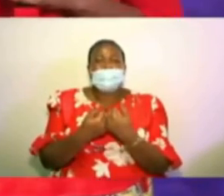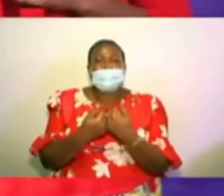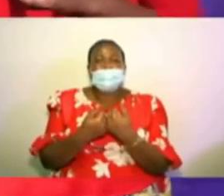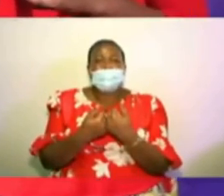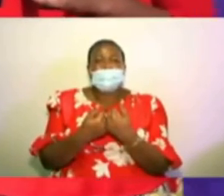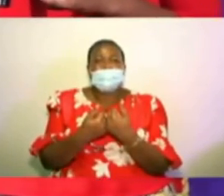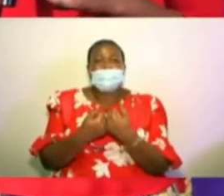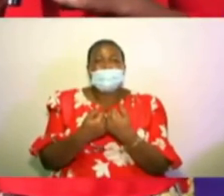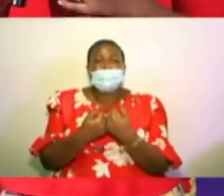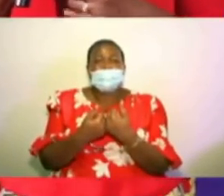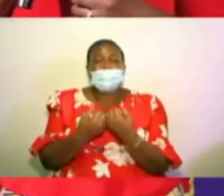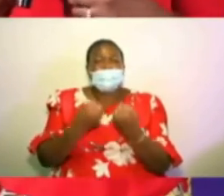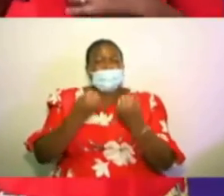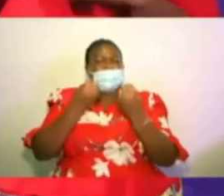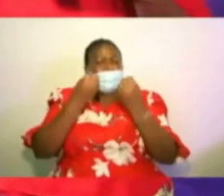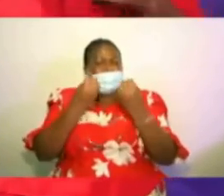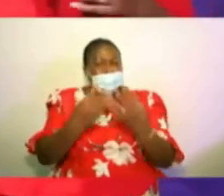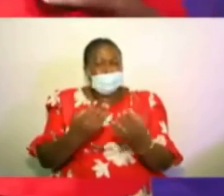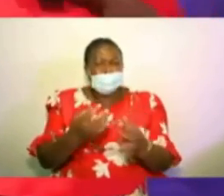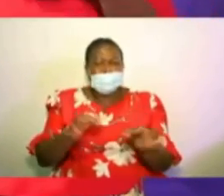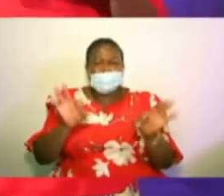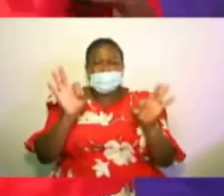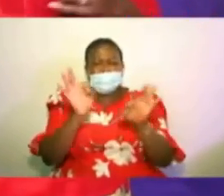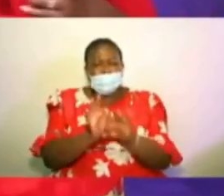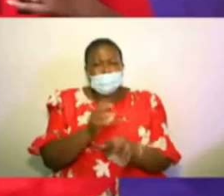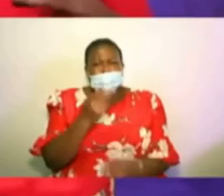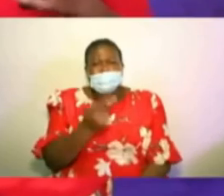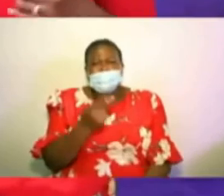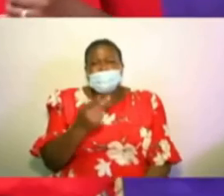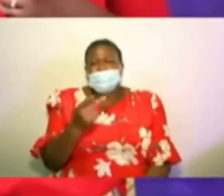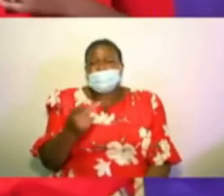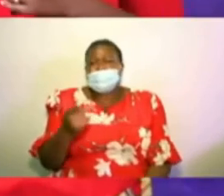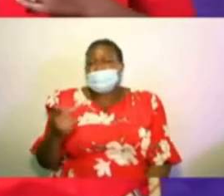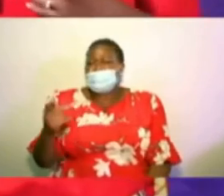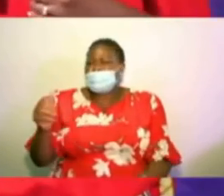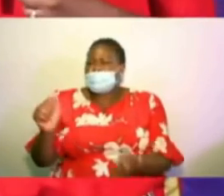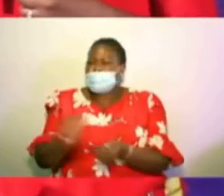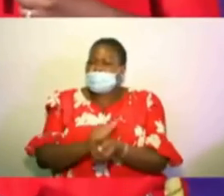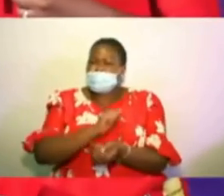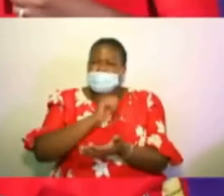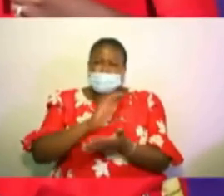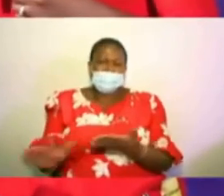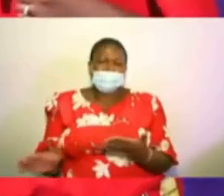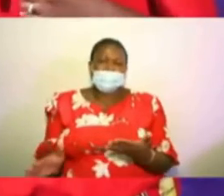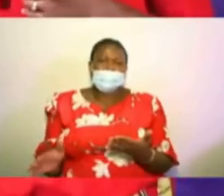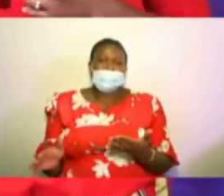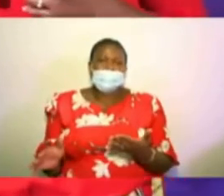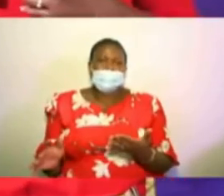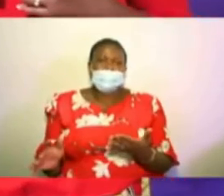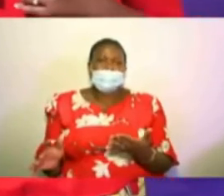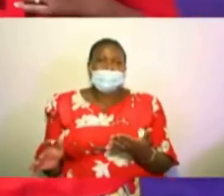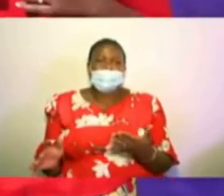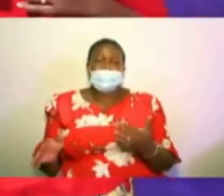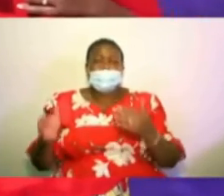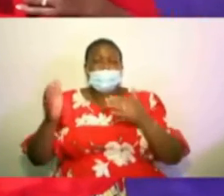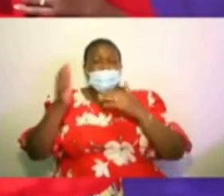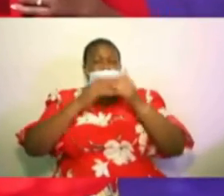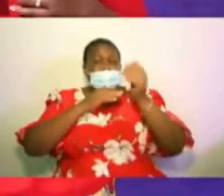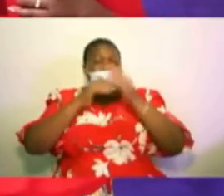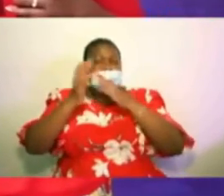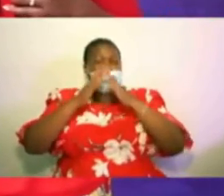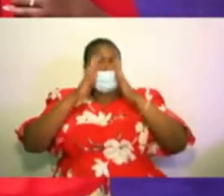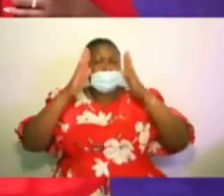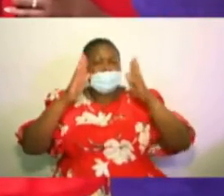all important properties. Et donc, la perte de toutes ses propriétés, ses assets. Buildings, musical equipment, public